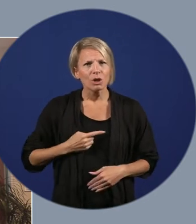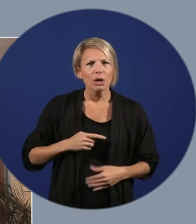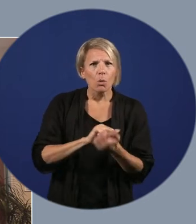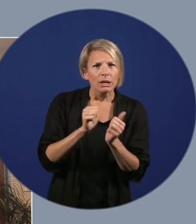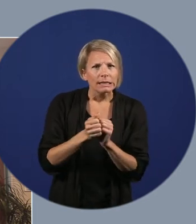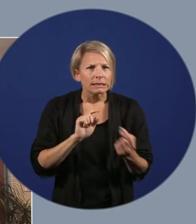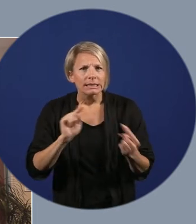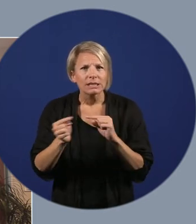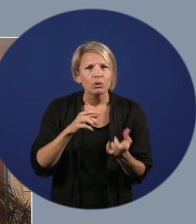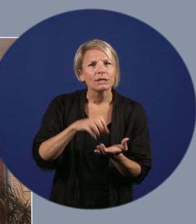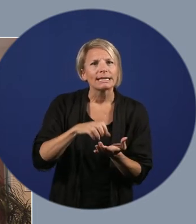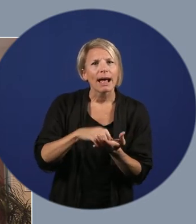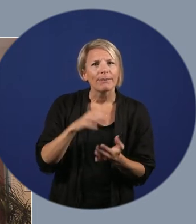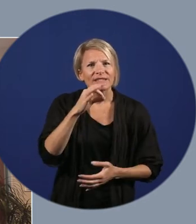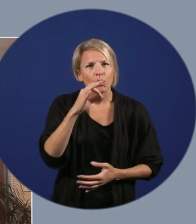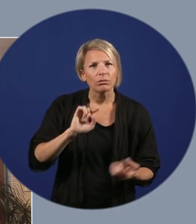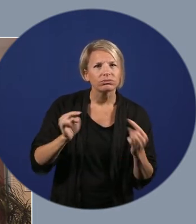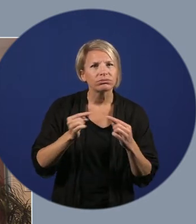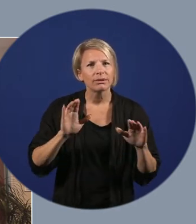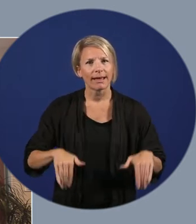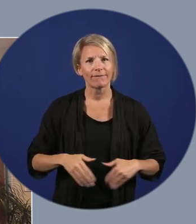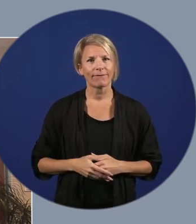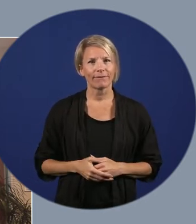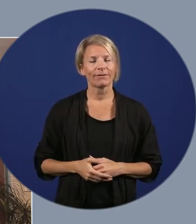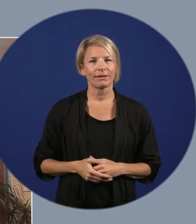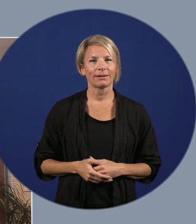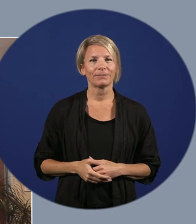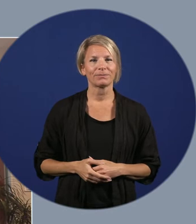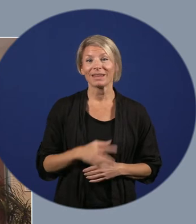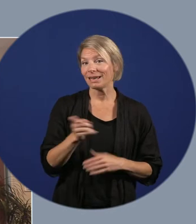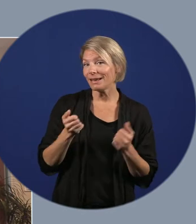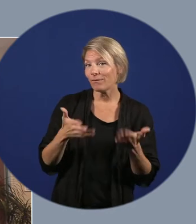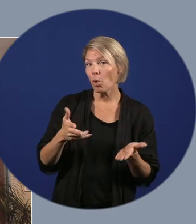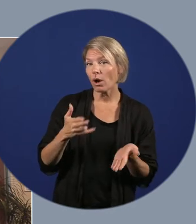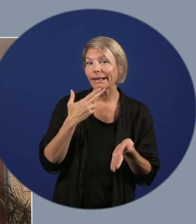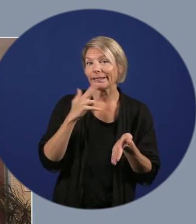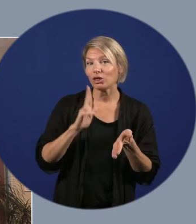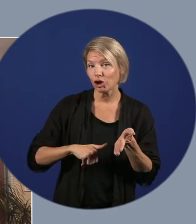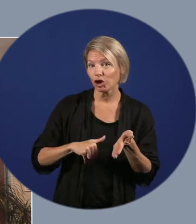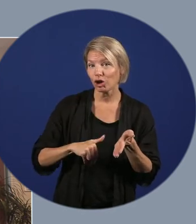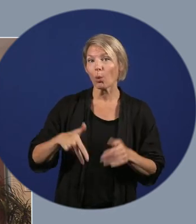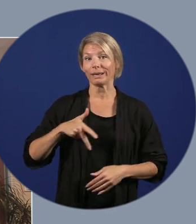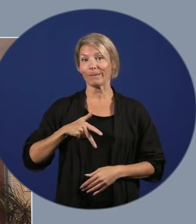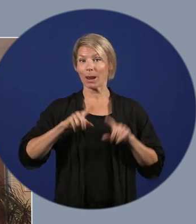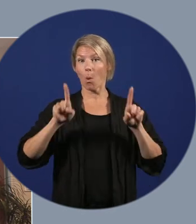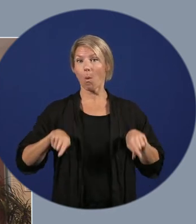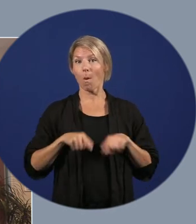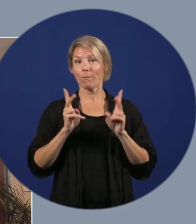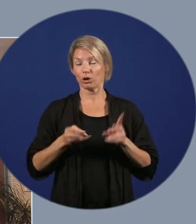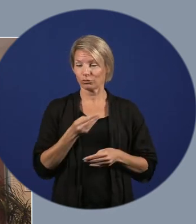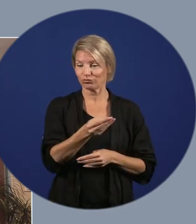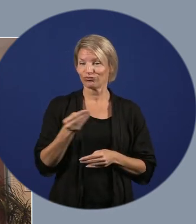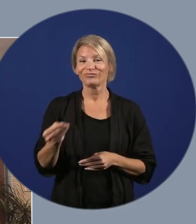samhällsfrågor. Och ni kommer ju få intyg och även ett diplom för era insatser